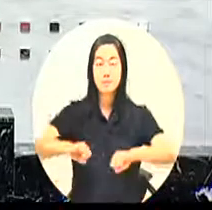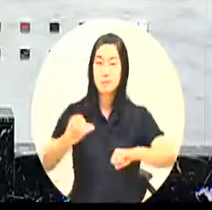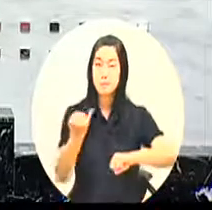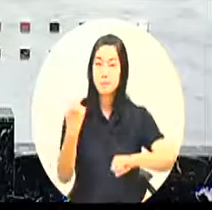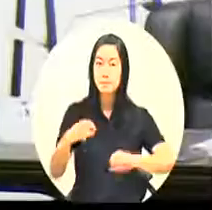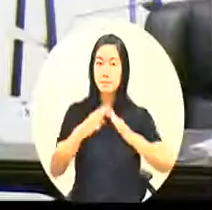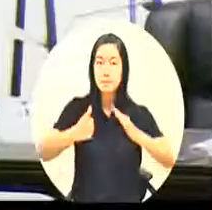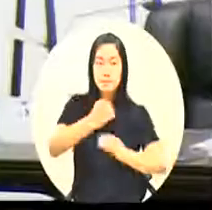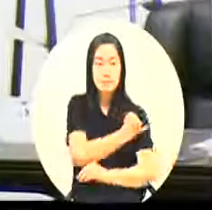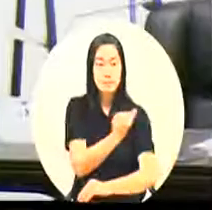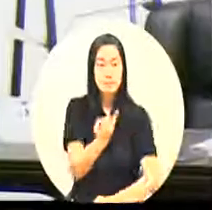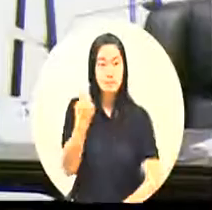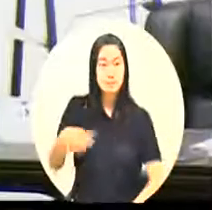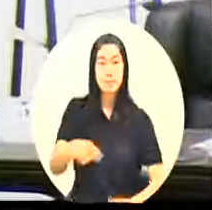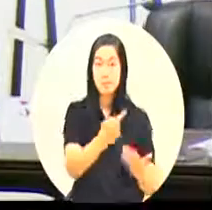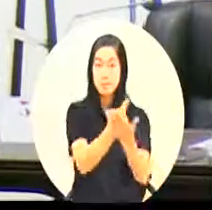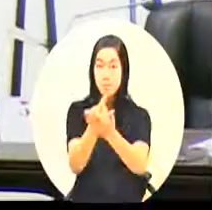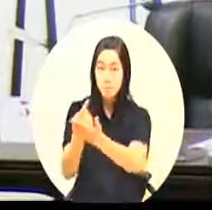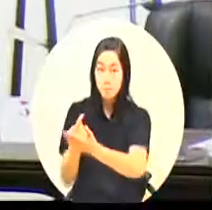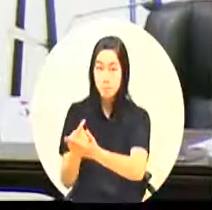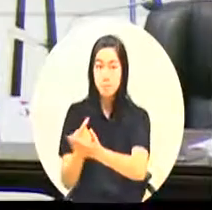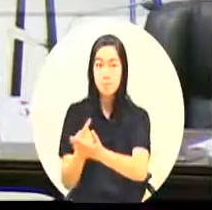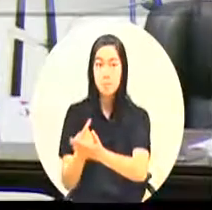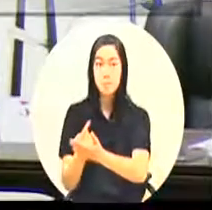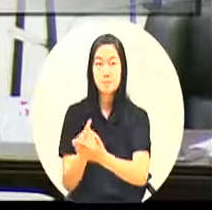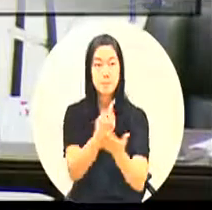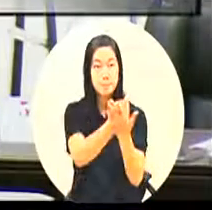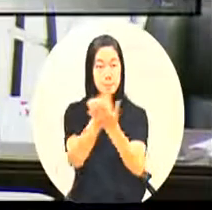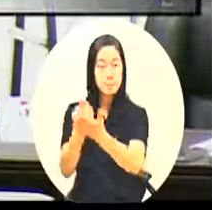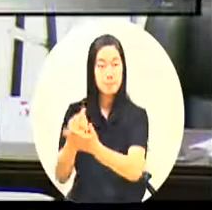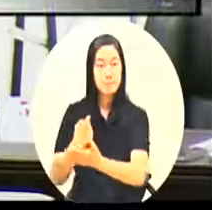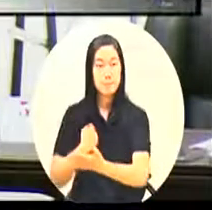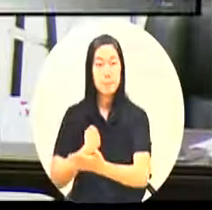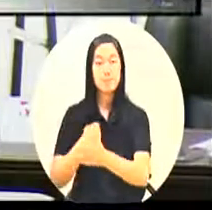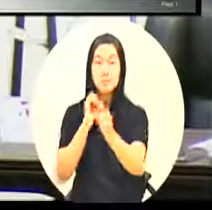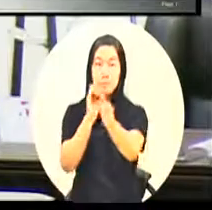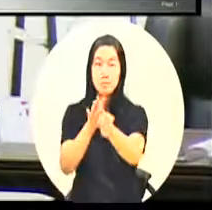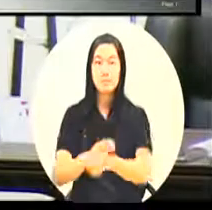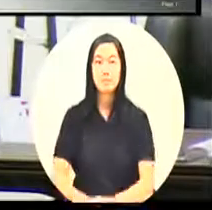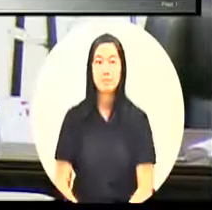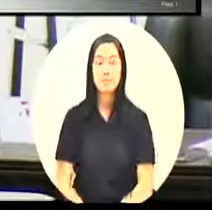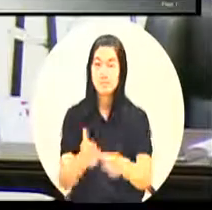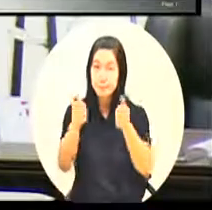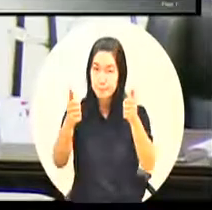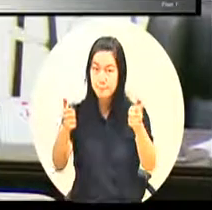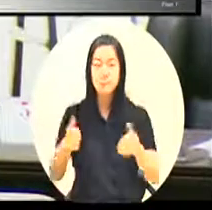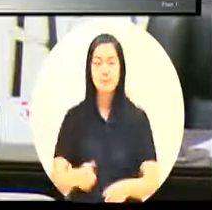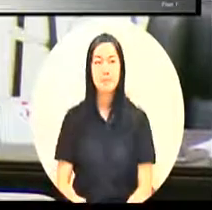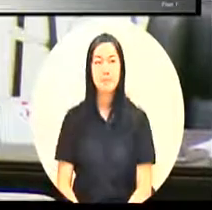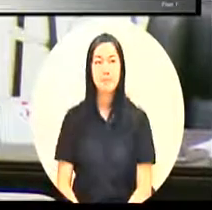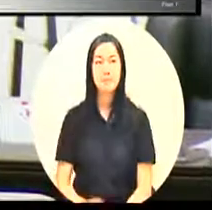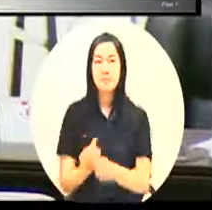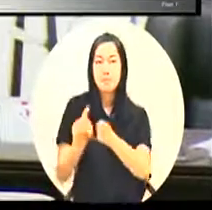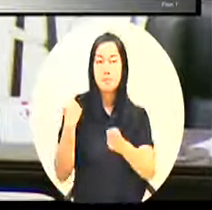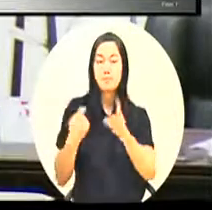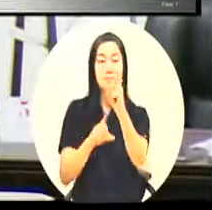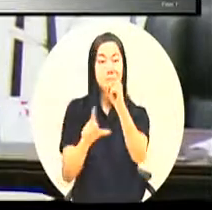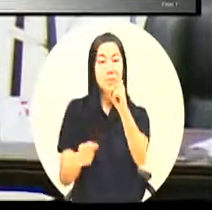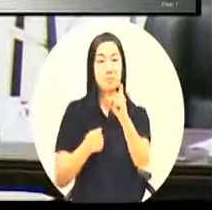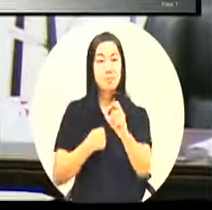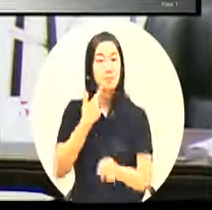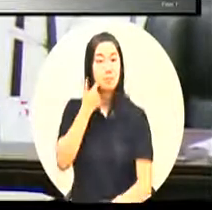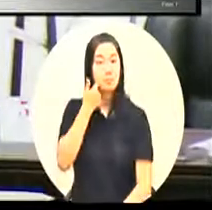跟所有在场的官员、议会同仁哈，跟大家再再感谢，过年大家哈，我的爸